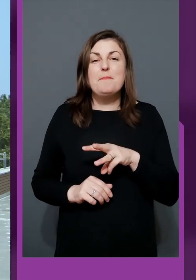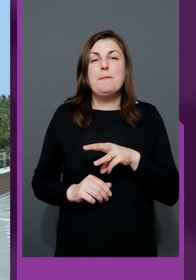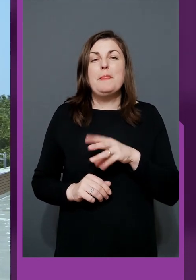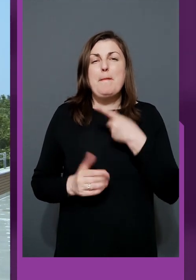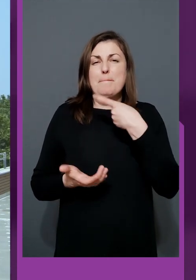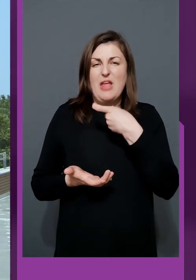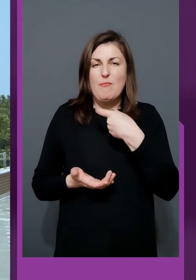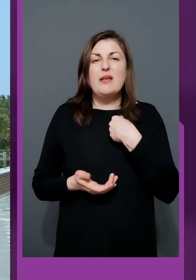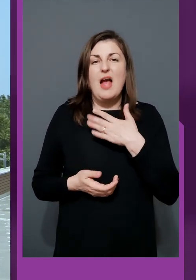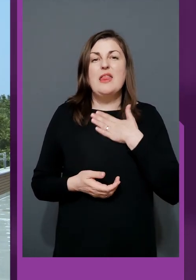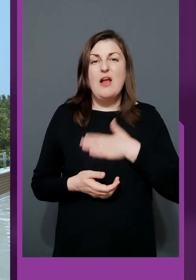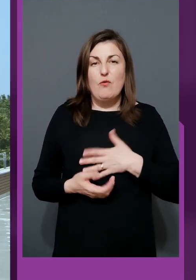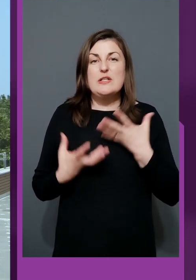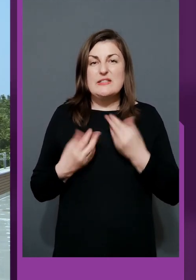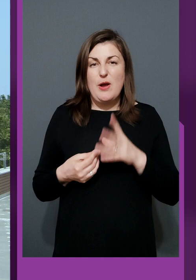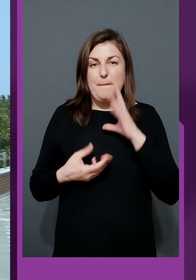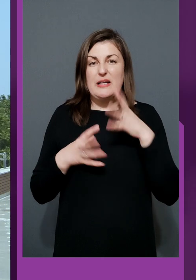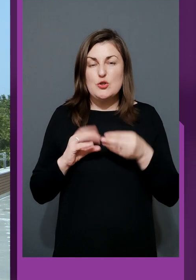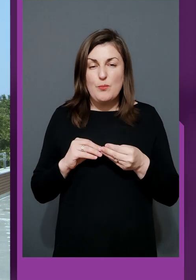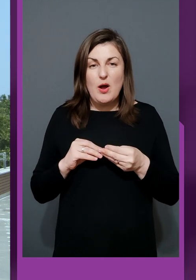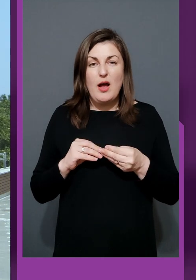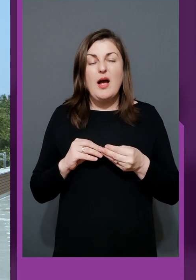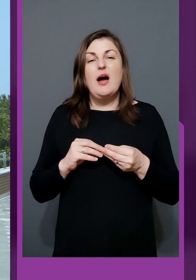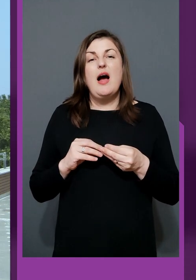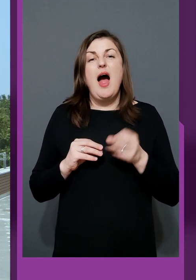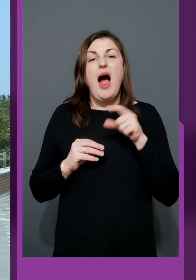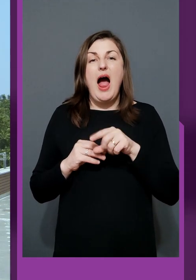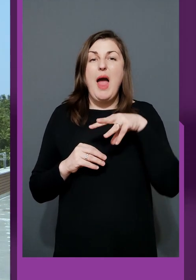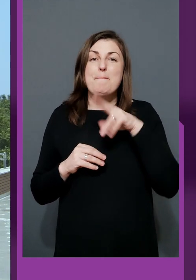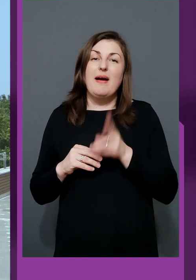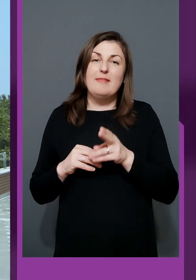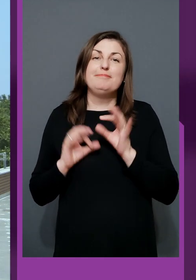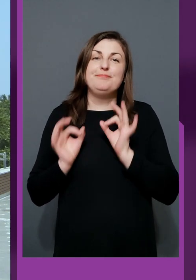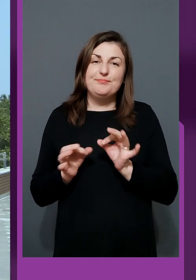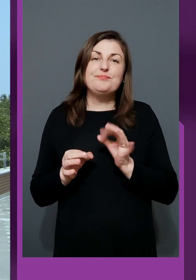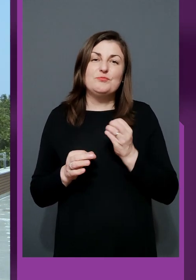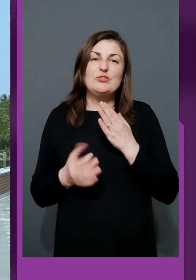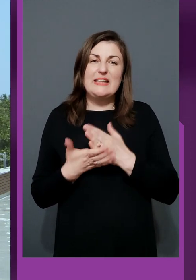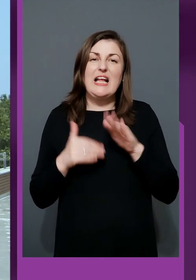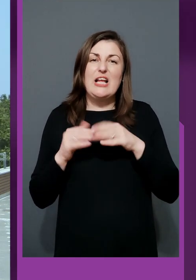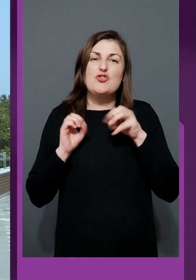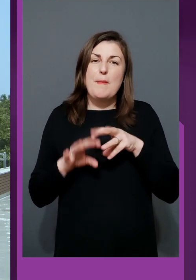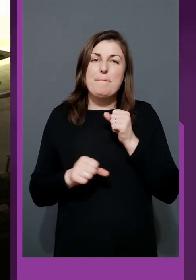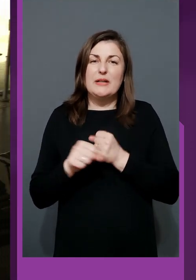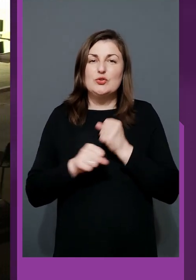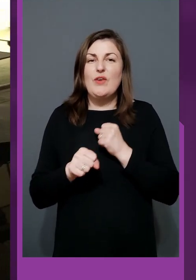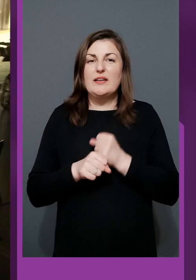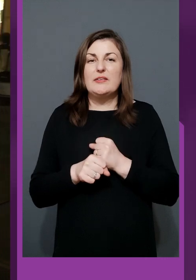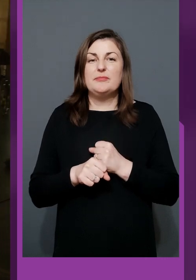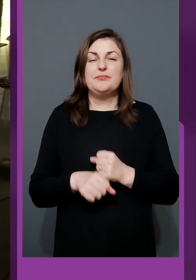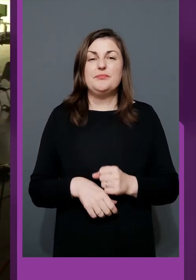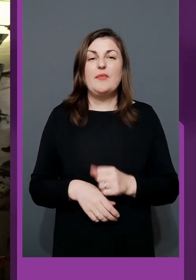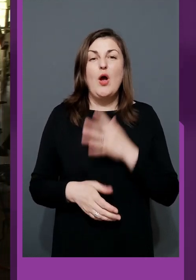пневматикой я довольный своїм результатом а от МК конечно что есть еще на цім